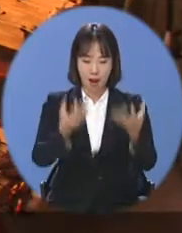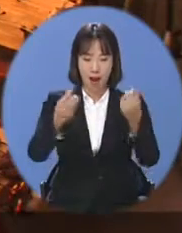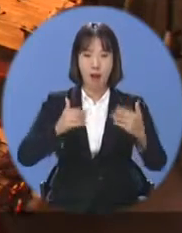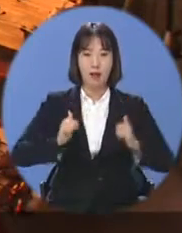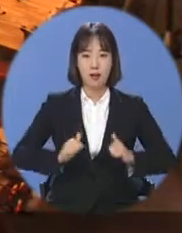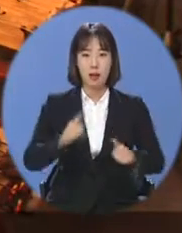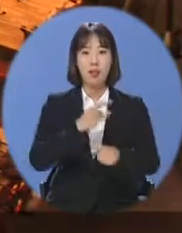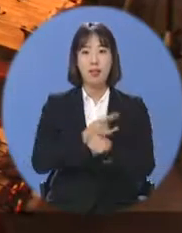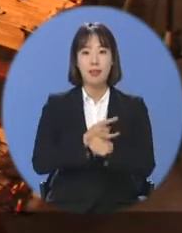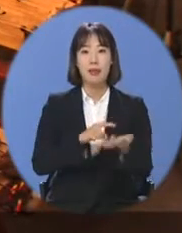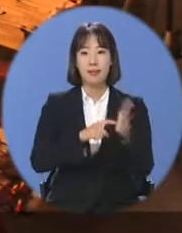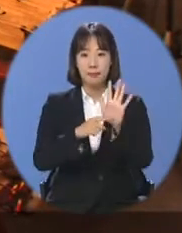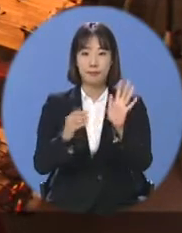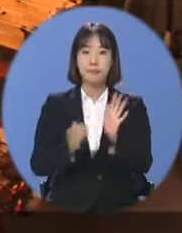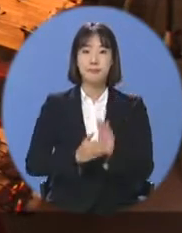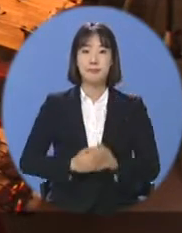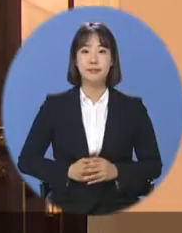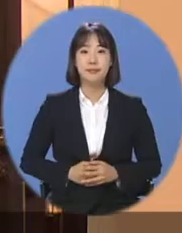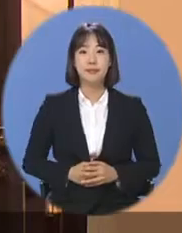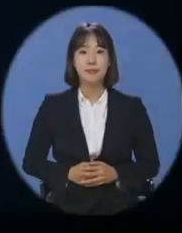계속 진행하겠다고 밝혔습니다.